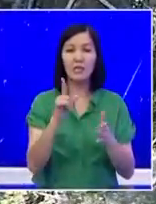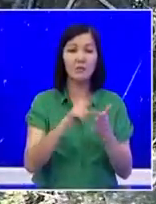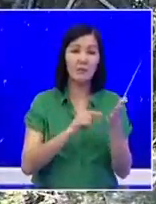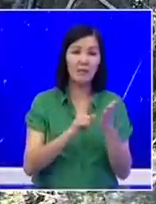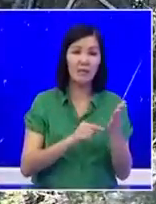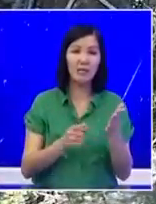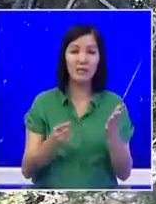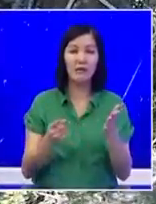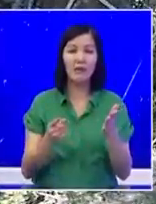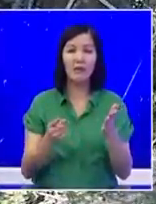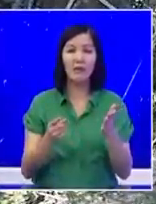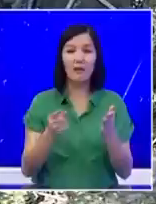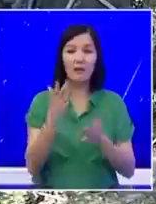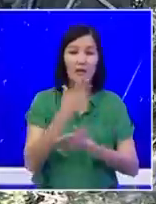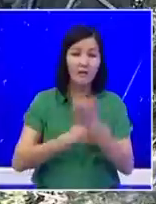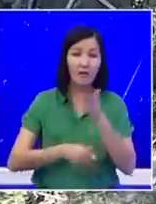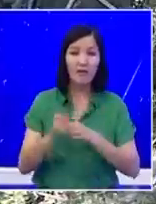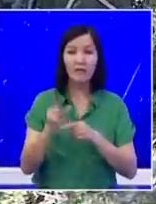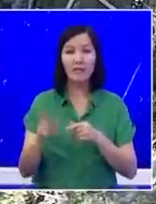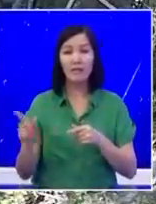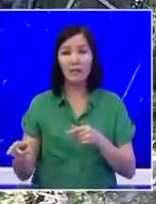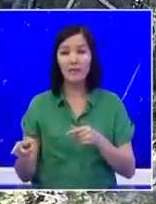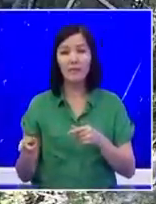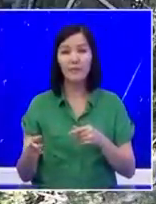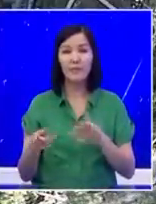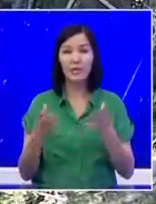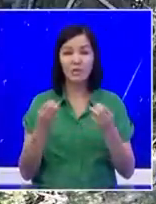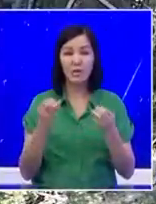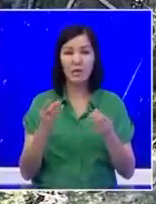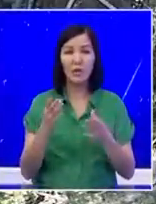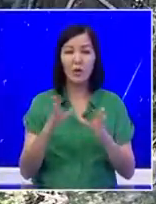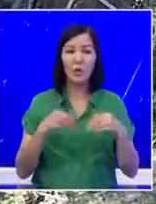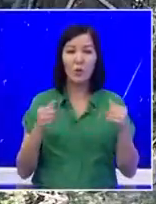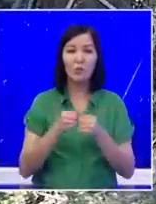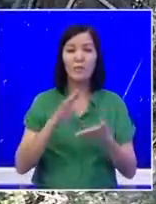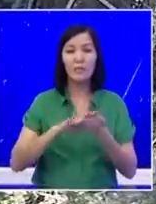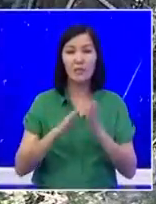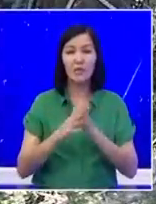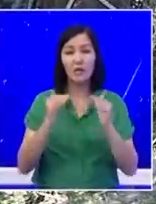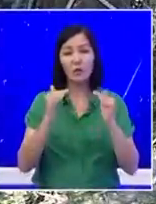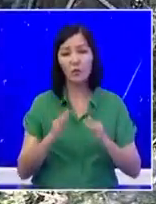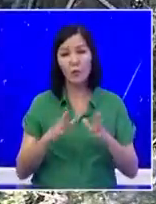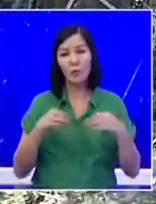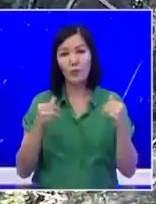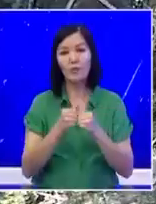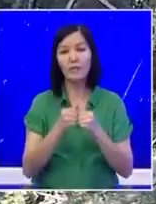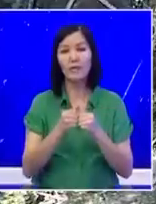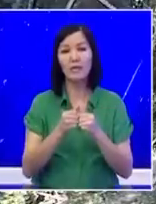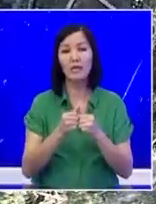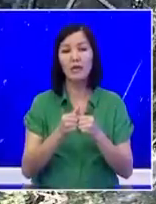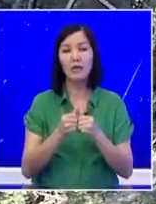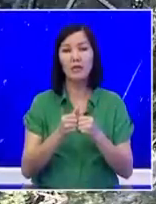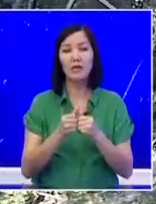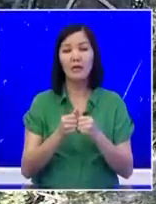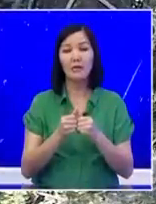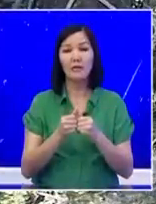пенсионерлерге, инвалидтерге және де мына отбасы жағдайы кішкене қиын жағдайға қазіргі мына ЧС кезіндегі